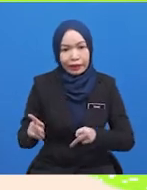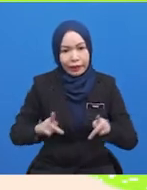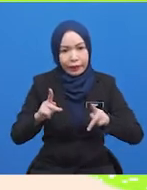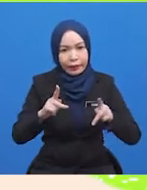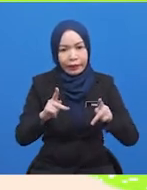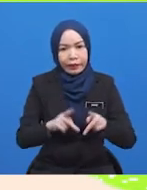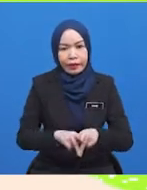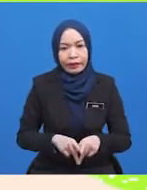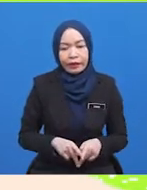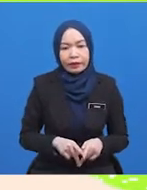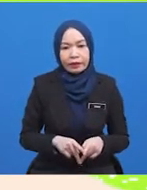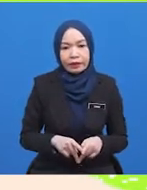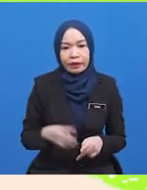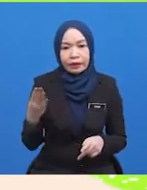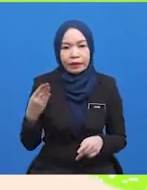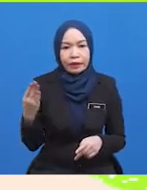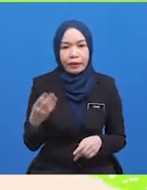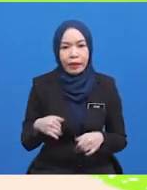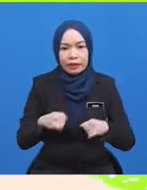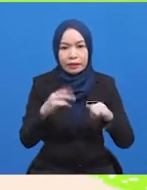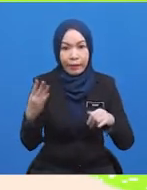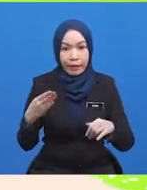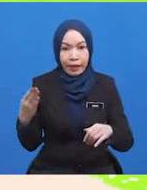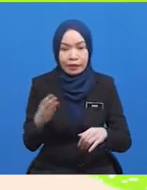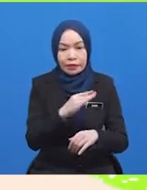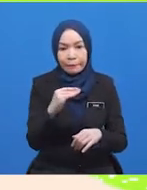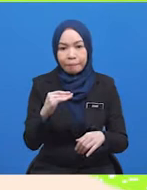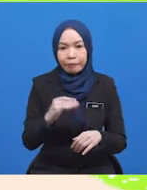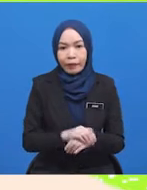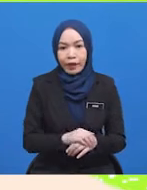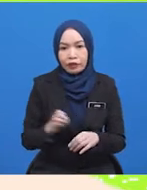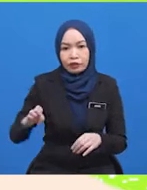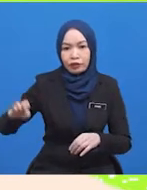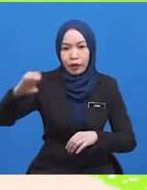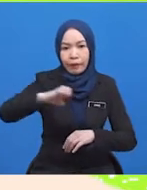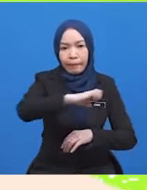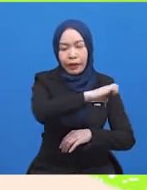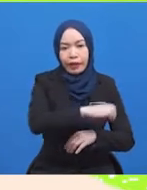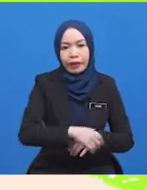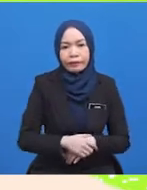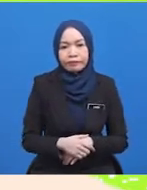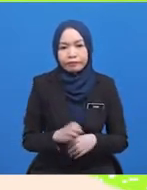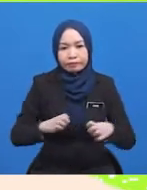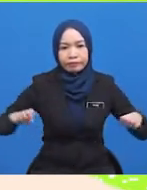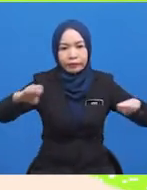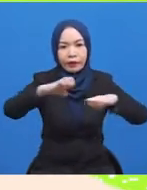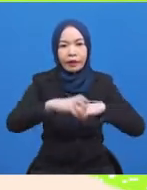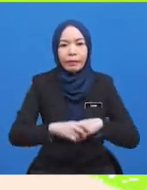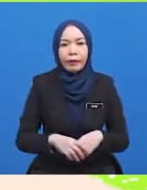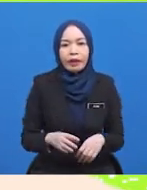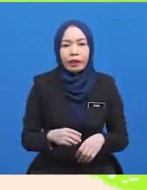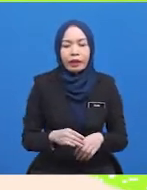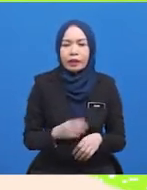api, jambatan, empangan dan perkakasan dapur. Kedua, batuan